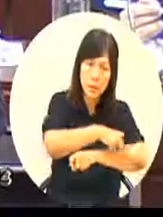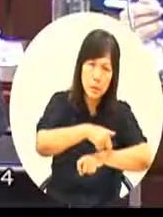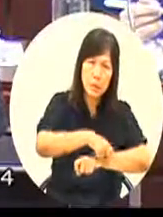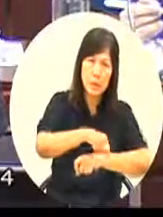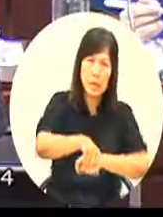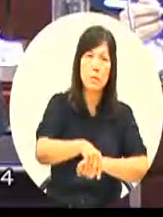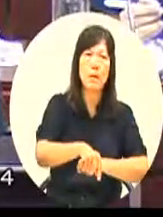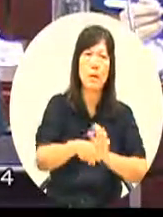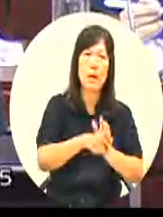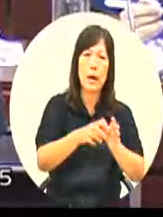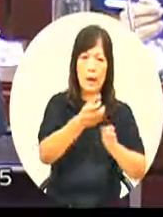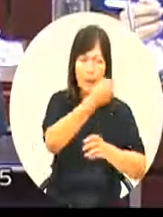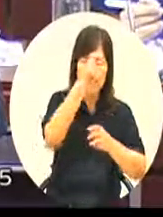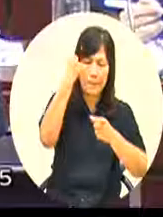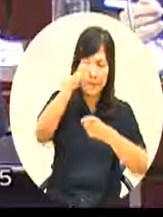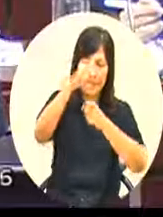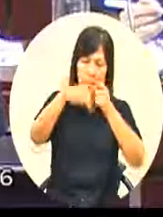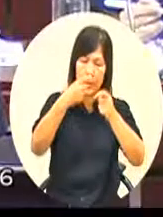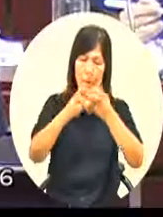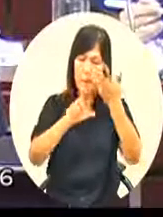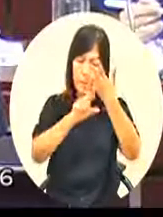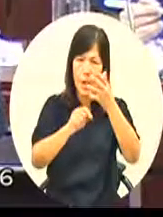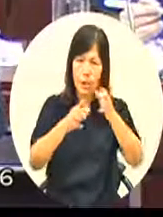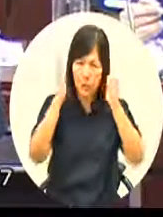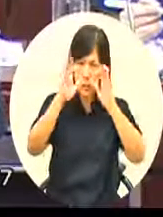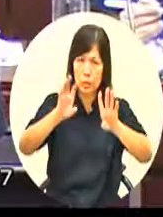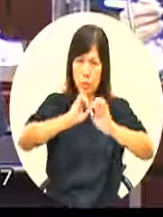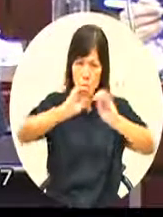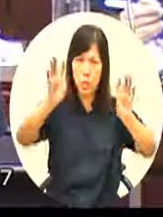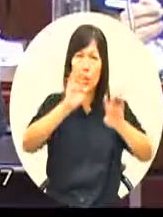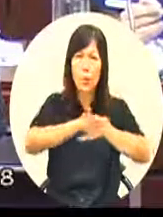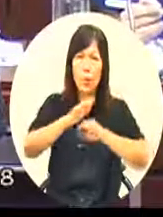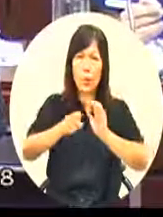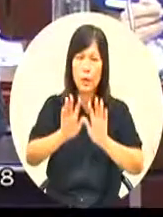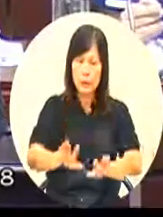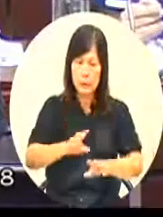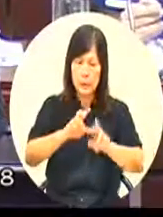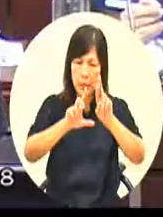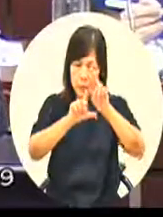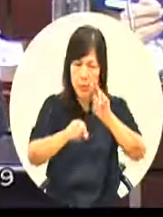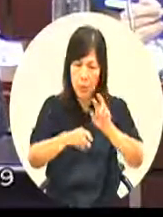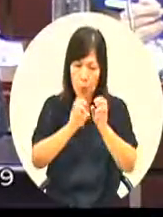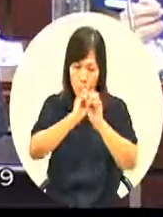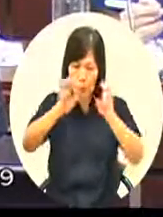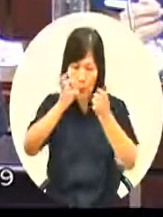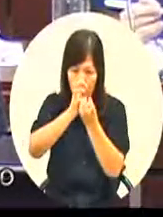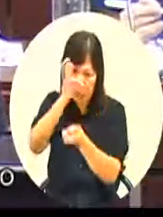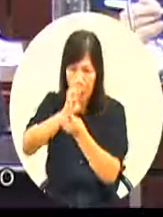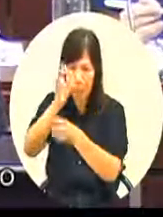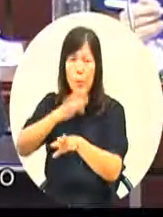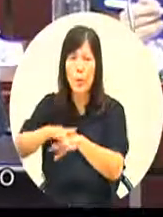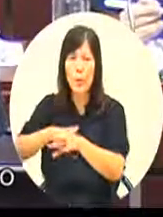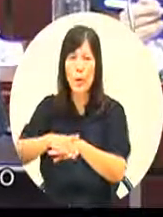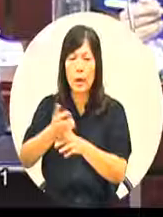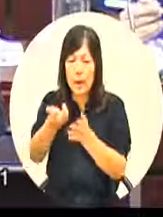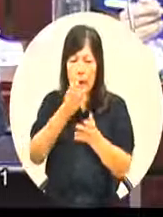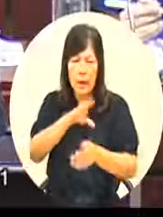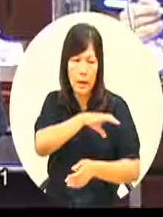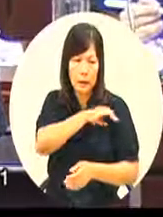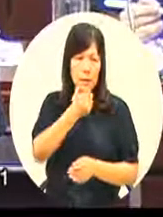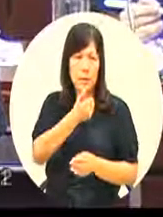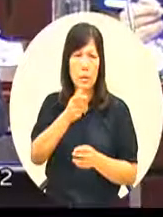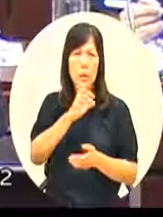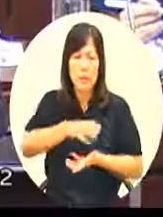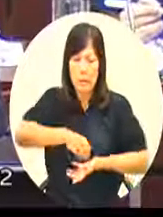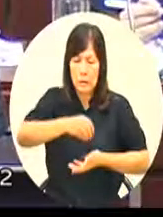是要到明年8月正式推动，到今年12月才会公布细节。所以就刚才邱员提到的重要的